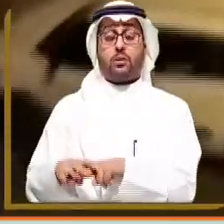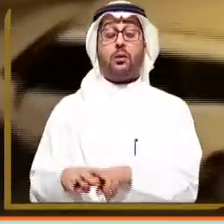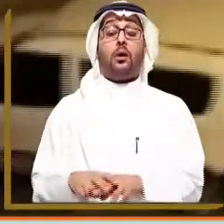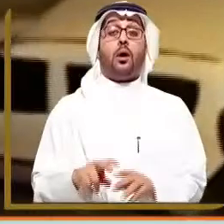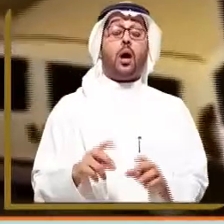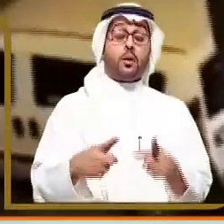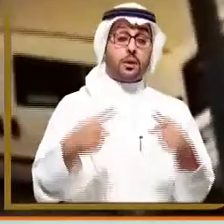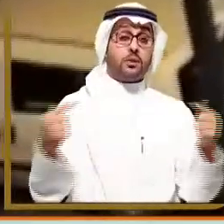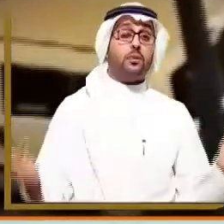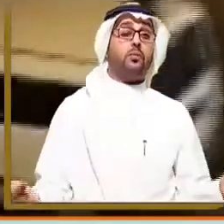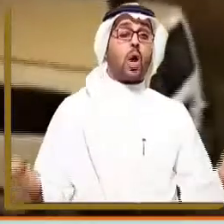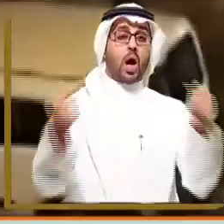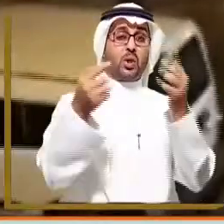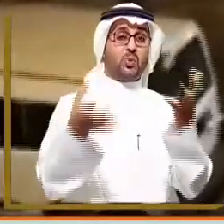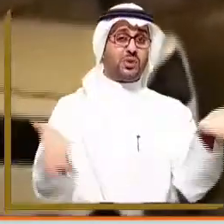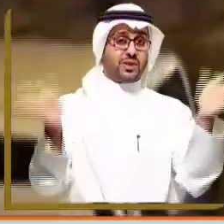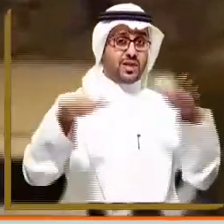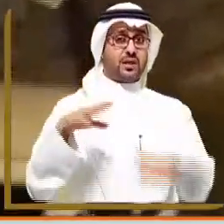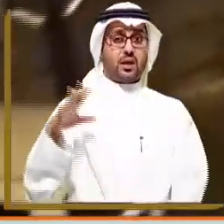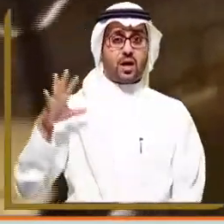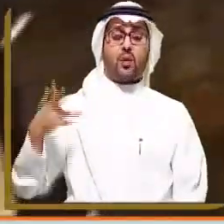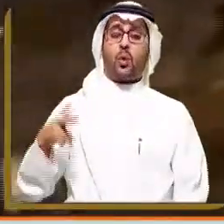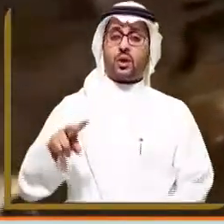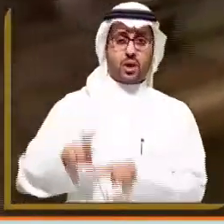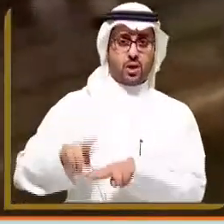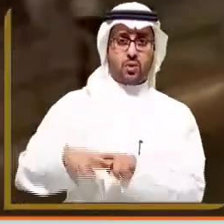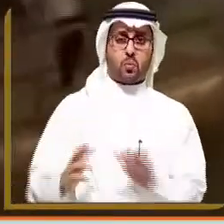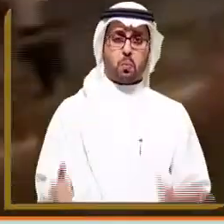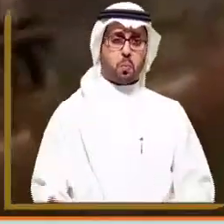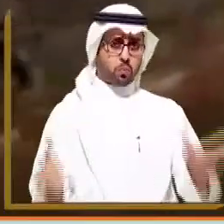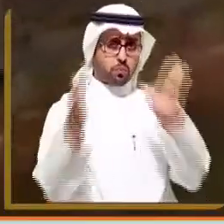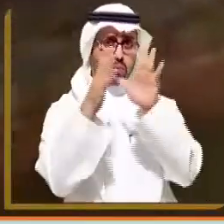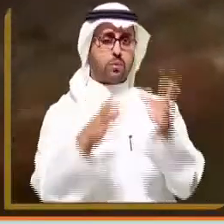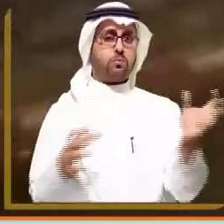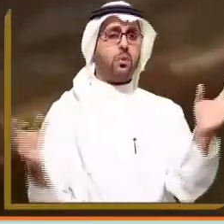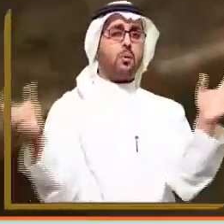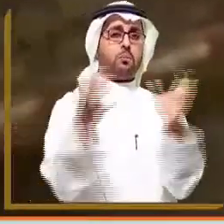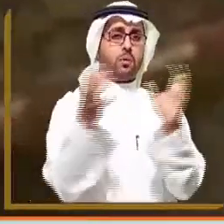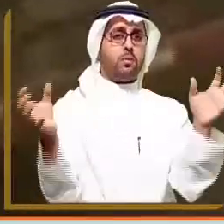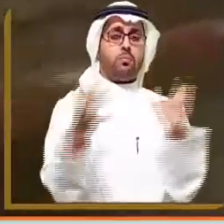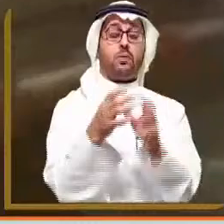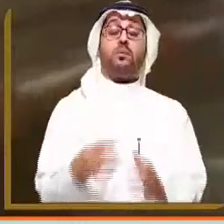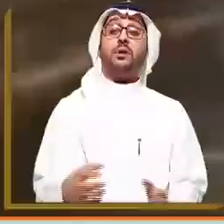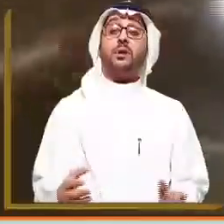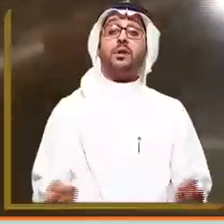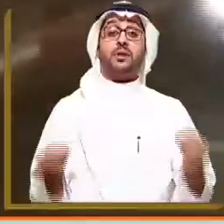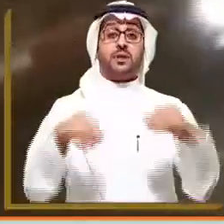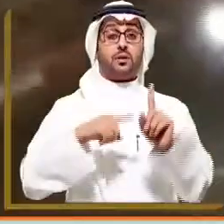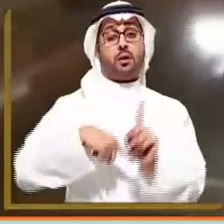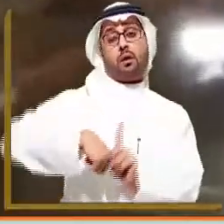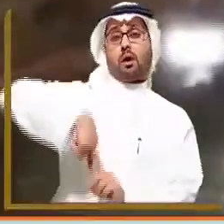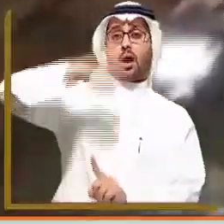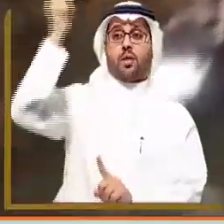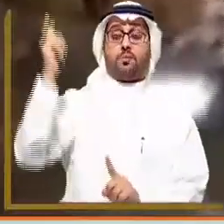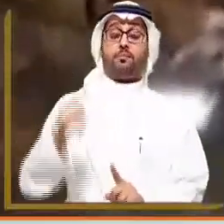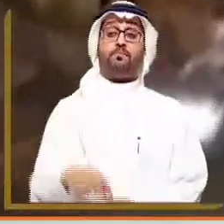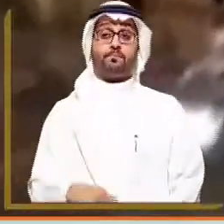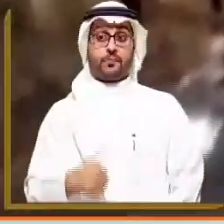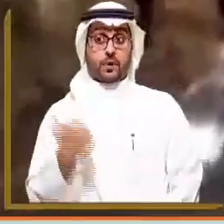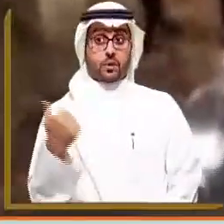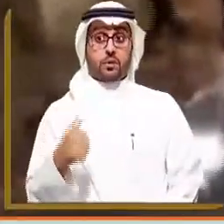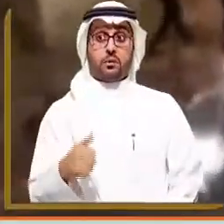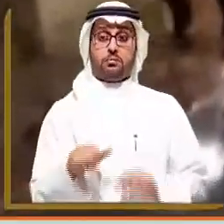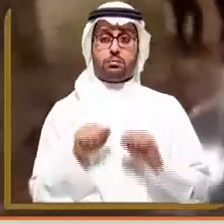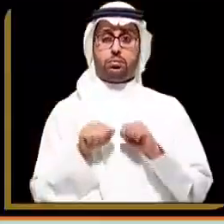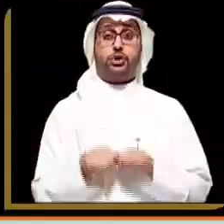القدس المحتلة، واندلعت المواجهات بين المتظاهرين الفلسطينيين وشرطة الاحتلال الإسرائيلي التي نشرت تعزيزات